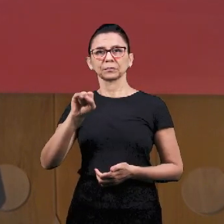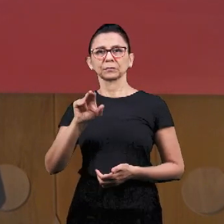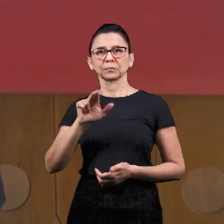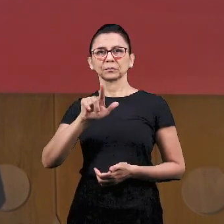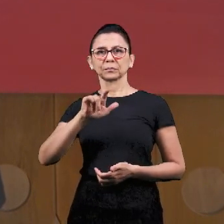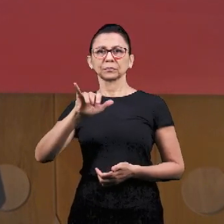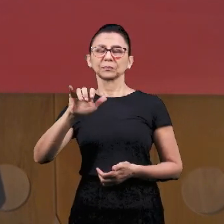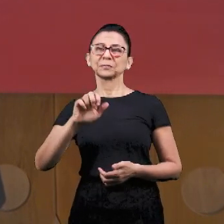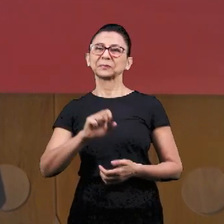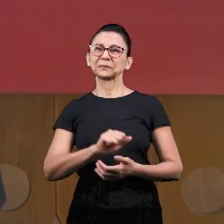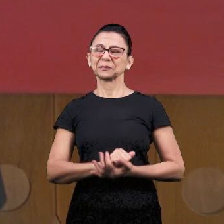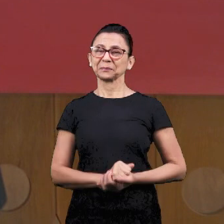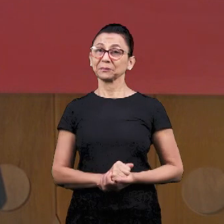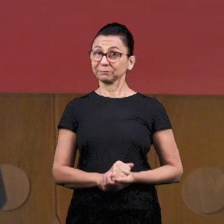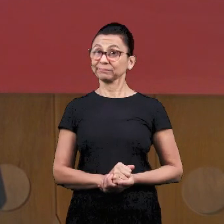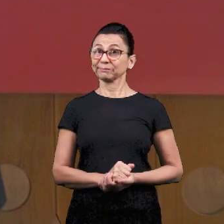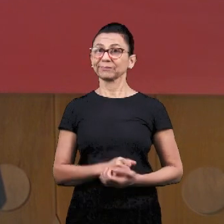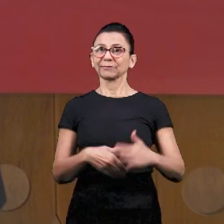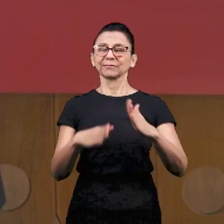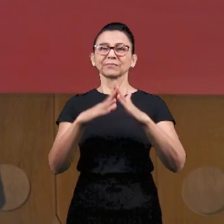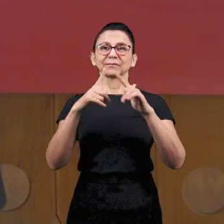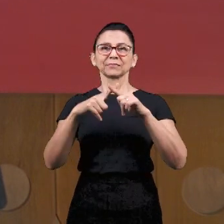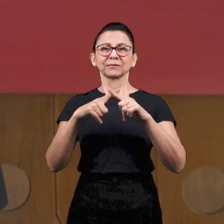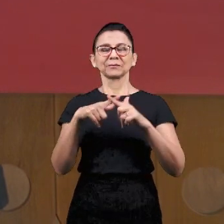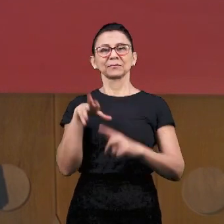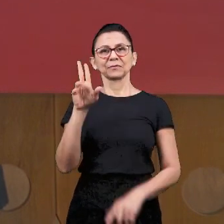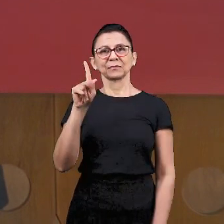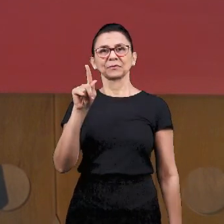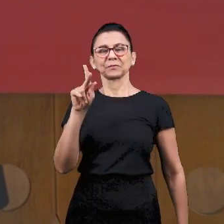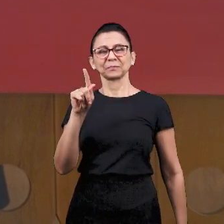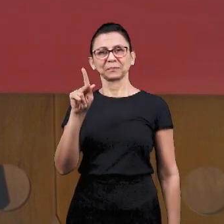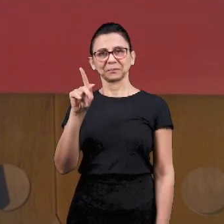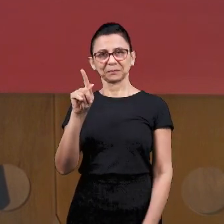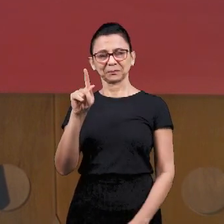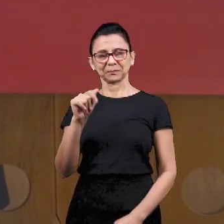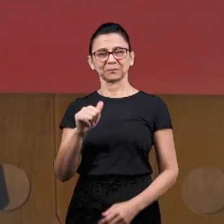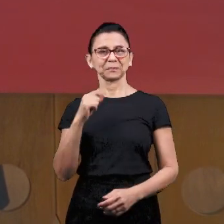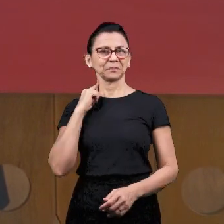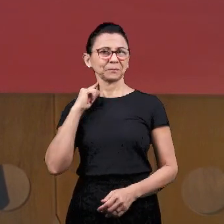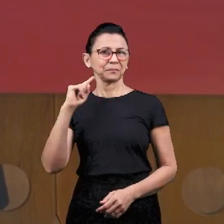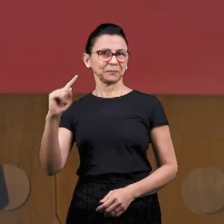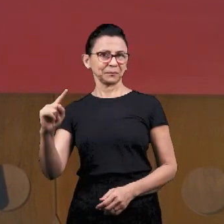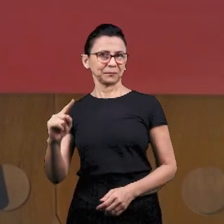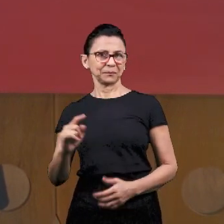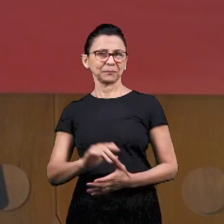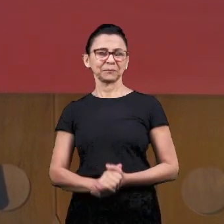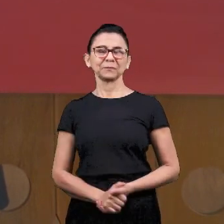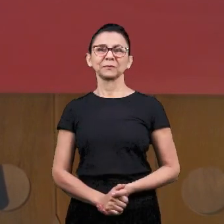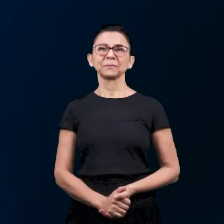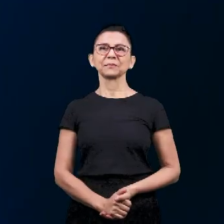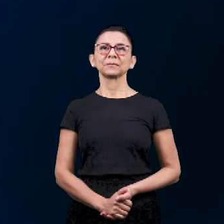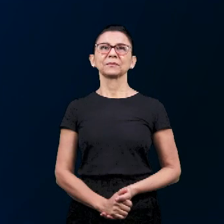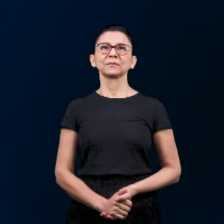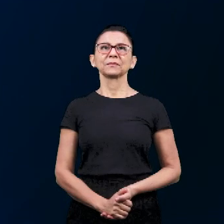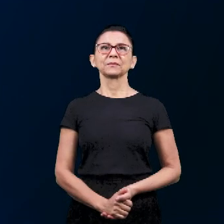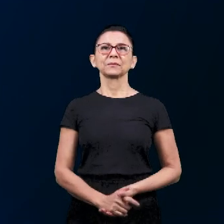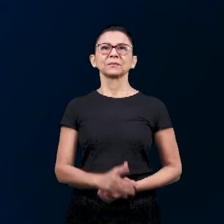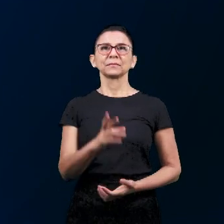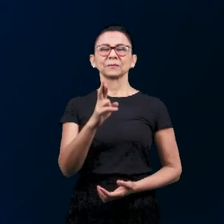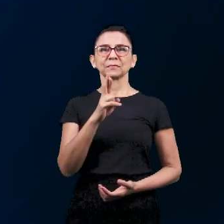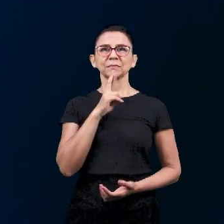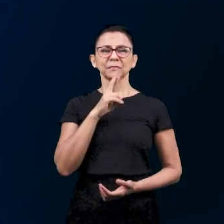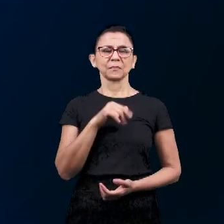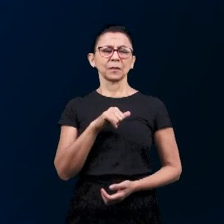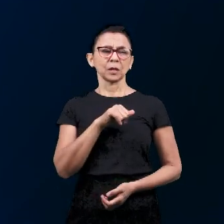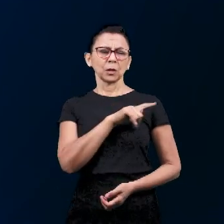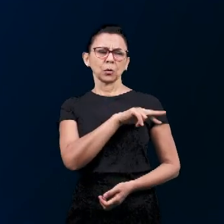Governador Valadares, dans l'état de Minas Gerais du Brésil. Elle va nous répondre à cette quatrième dernière question. Le sentiment des frères de